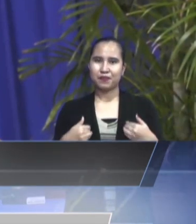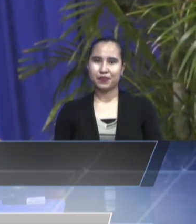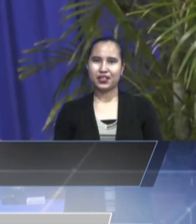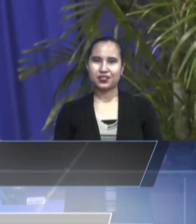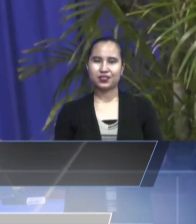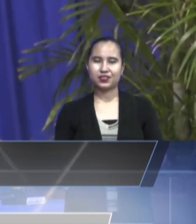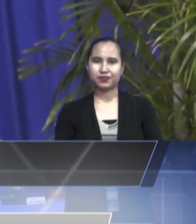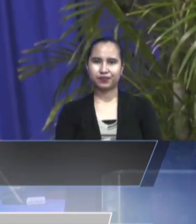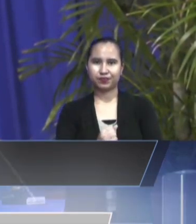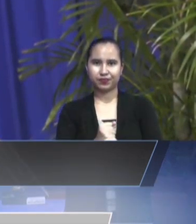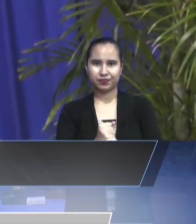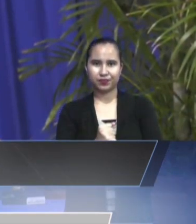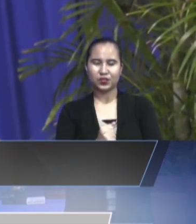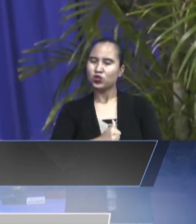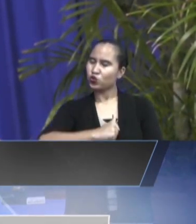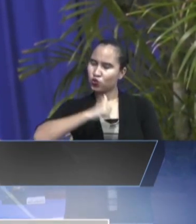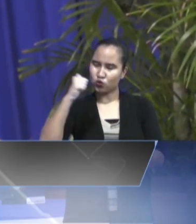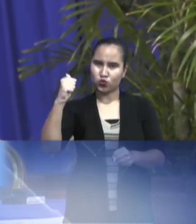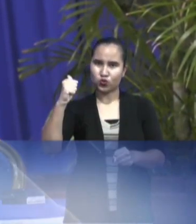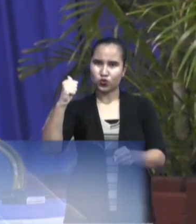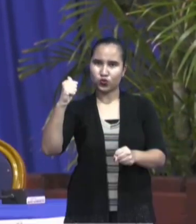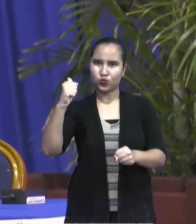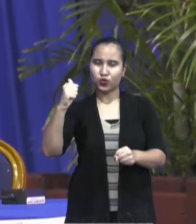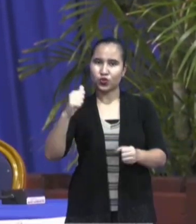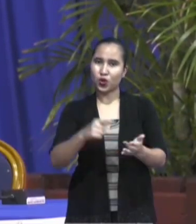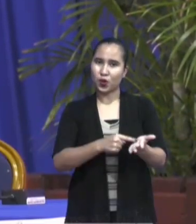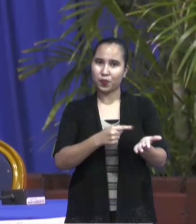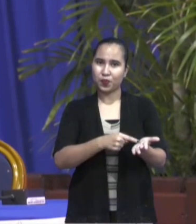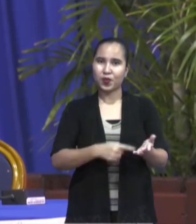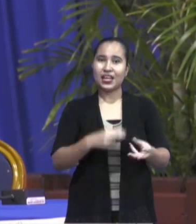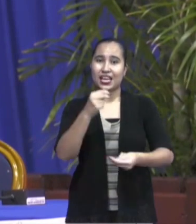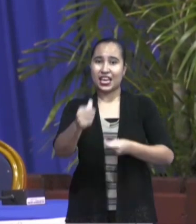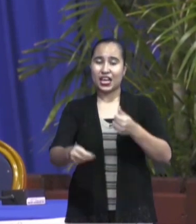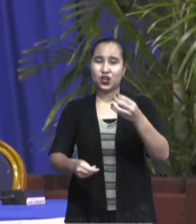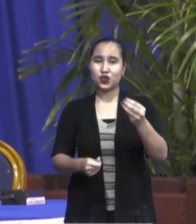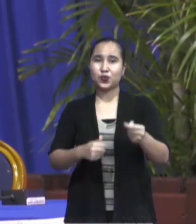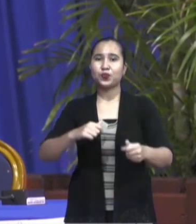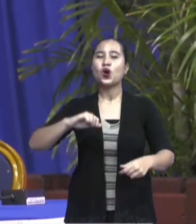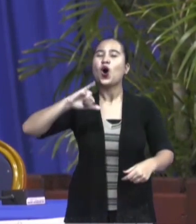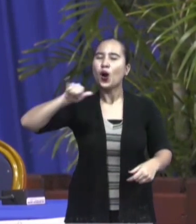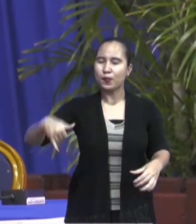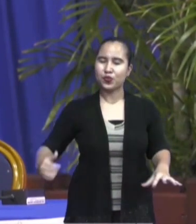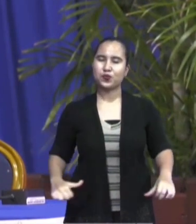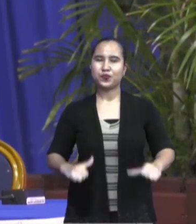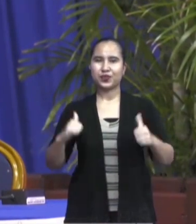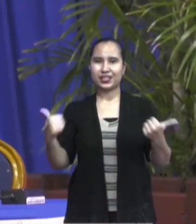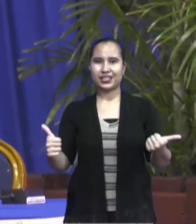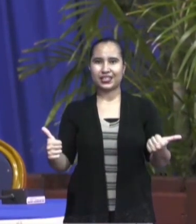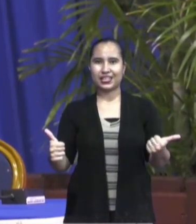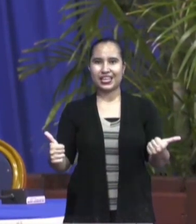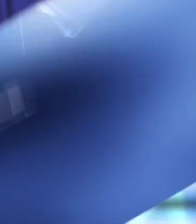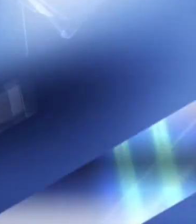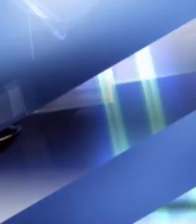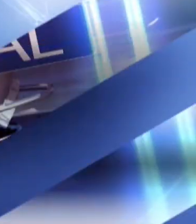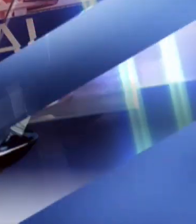fondsen zodat het efficiënt kan worden ingezet om de economie te herstarten en zo dat wordt niet langs elkaar hoeven te werken